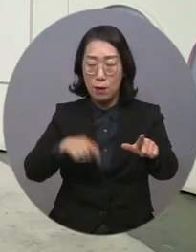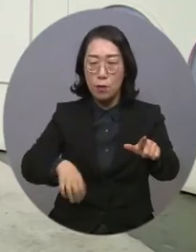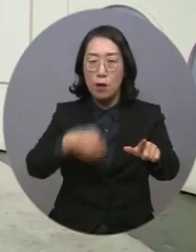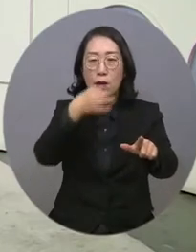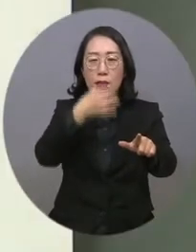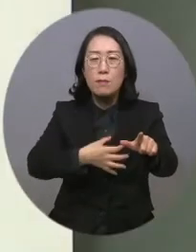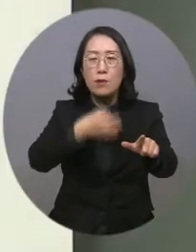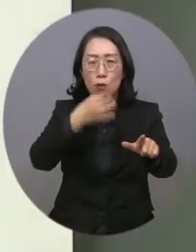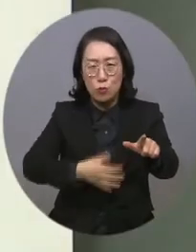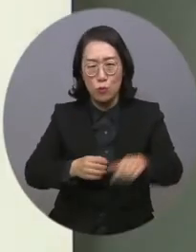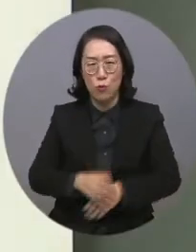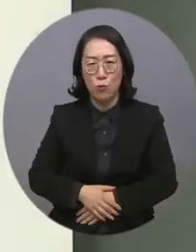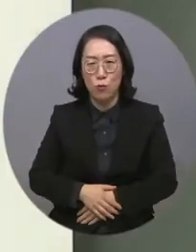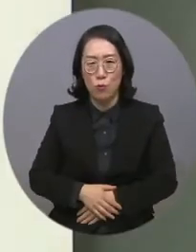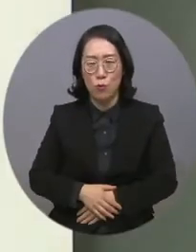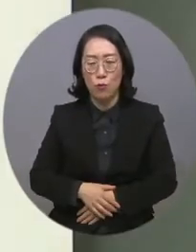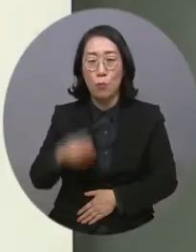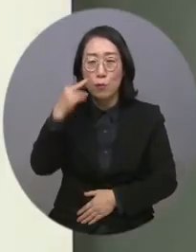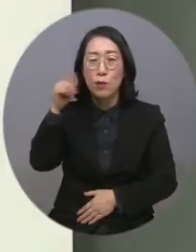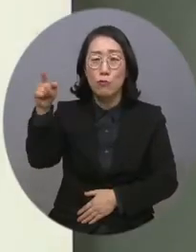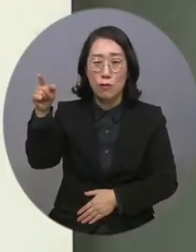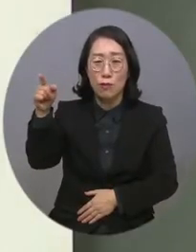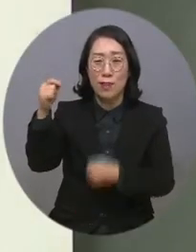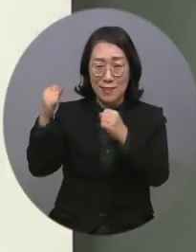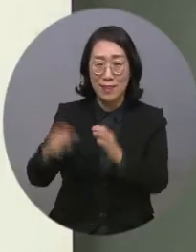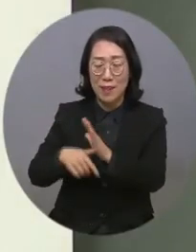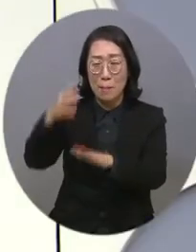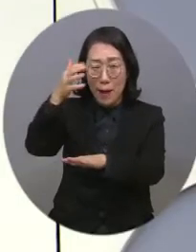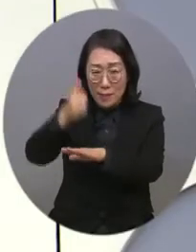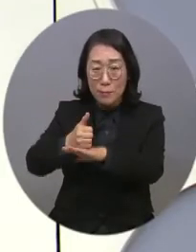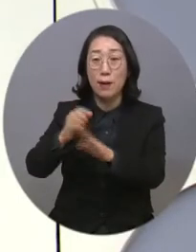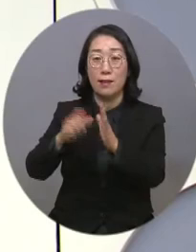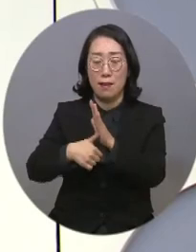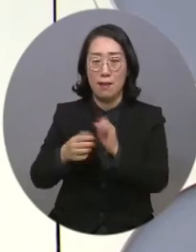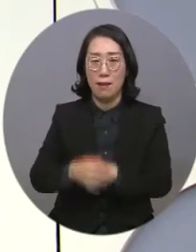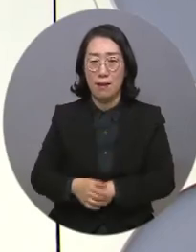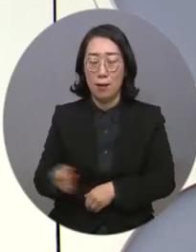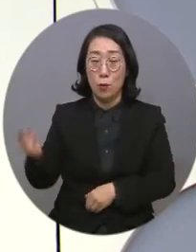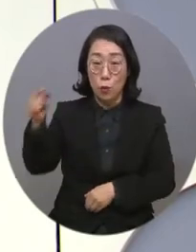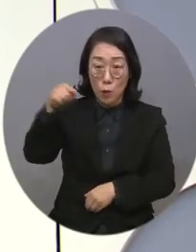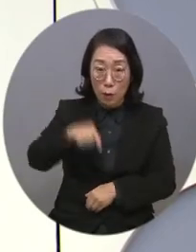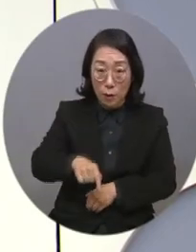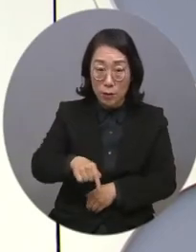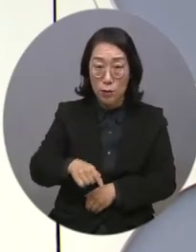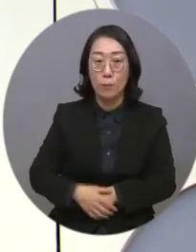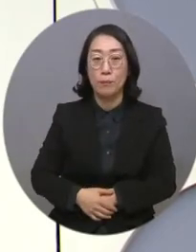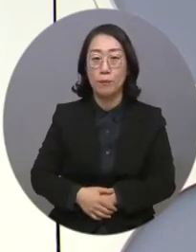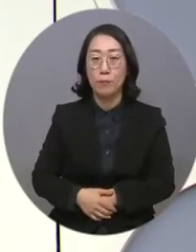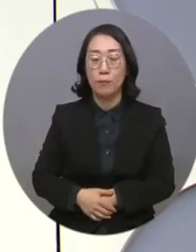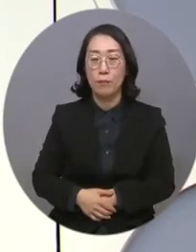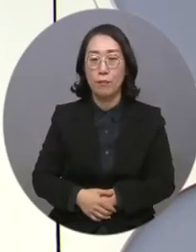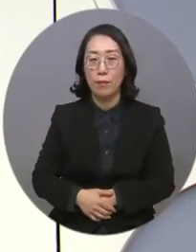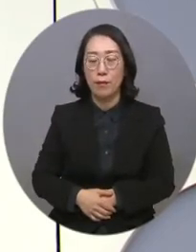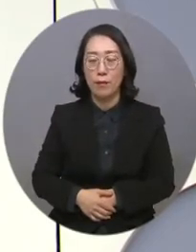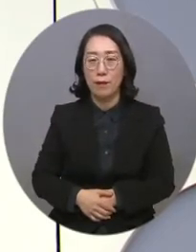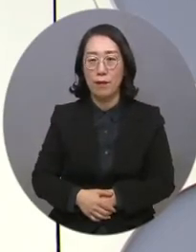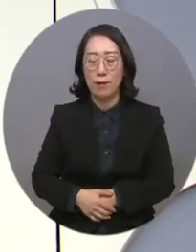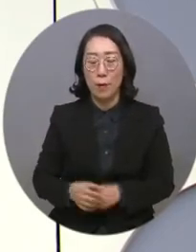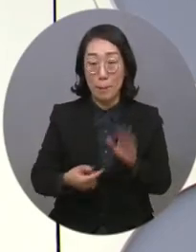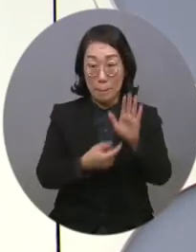힘들었게 번역했습니다. 예. 유학 시절에 유학 마지막 그 해에. 그렇죠. 그래서 이제 귀국 와서 이제 책이 출판됐는데 이것이 가장